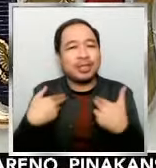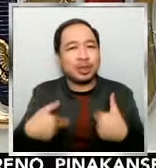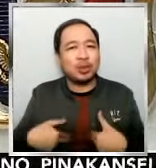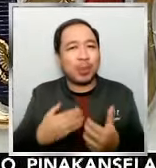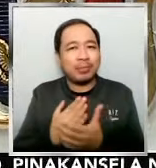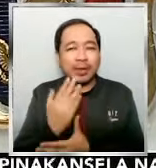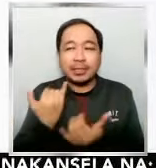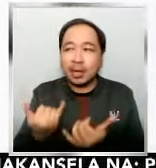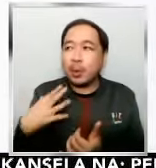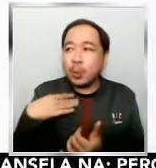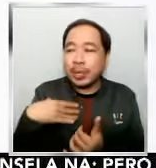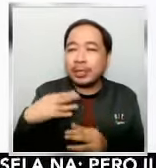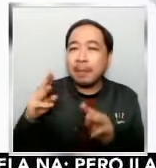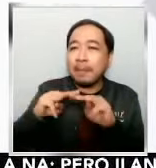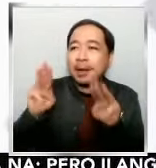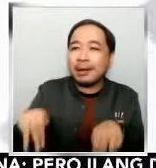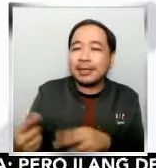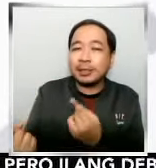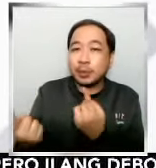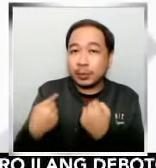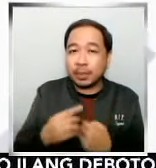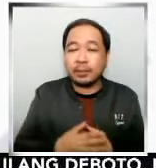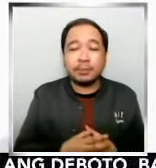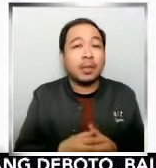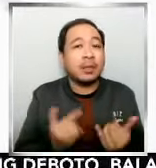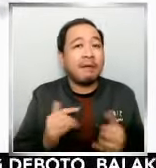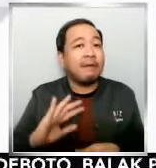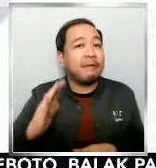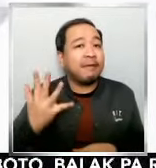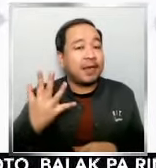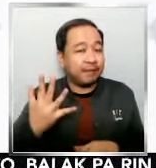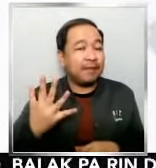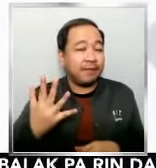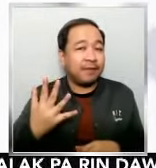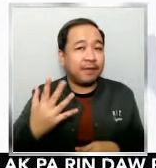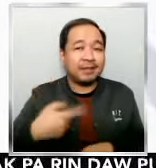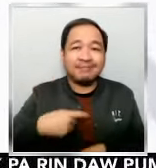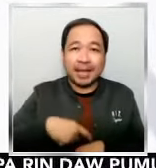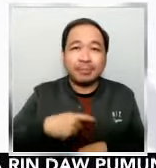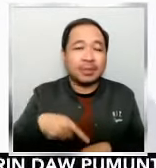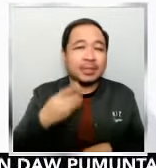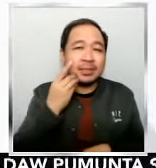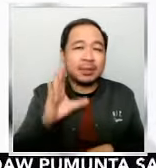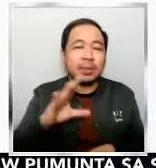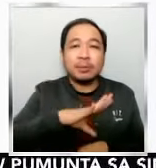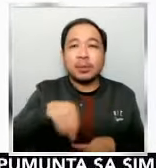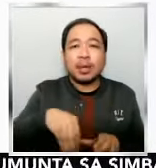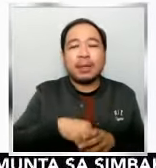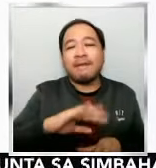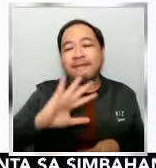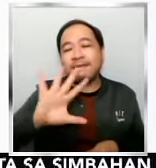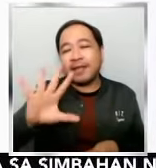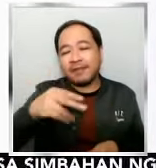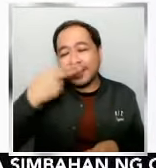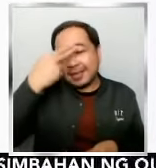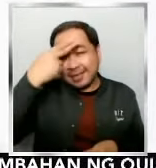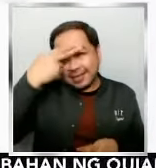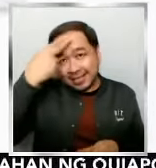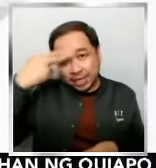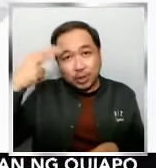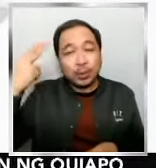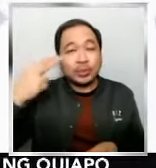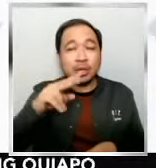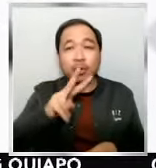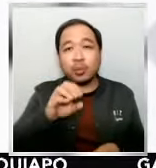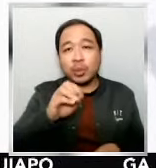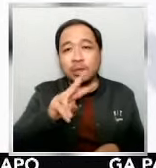ang Malacanang. Sa ikalamang pagkakataon naman, muling napabilang si De Lima sa 5 Heroes of 2021 ng Canada-based na